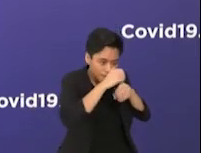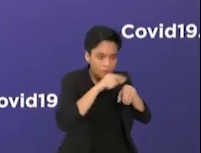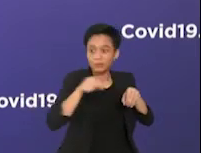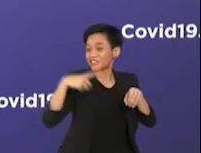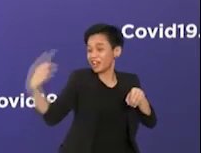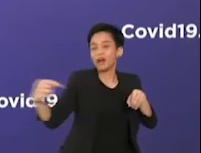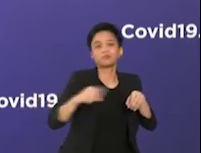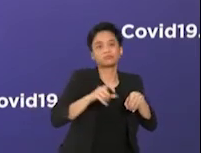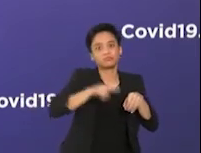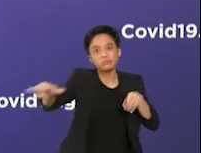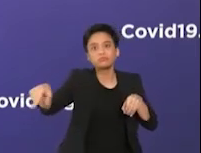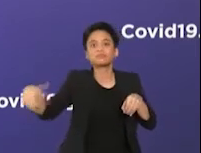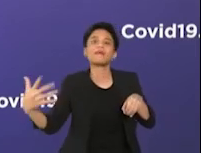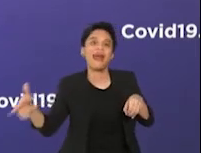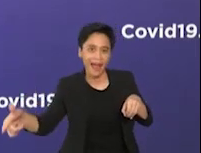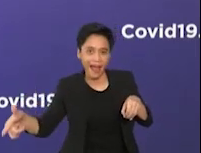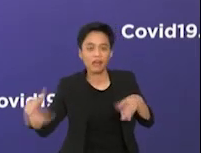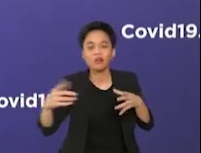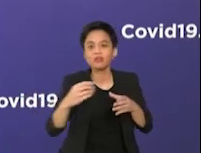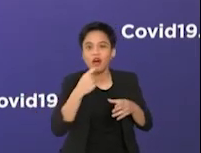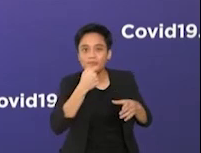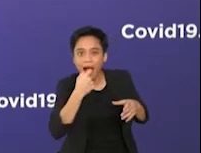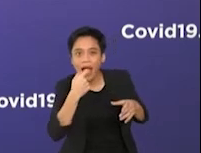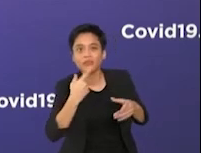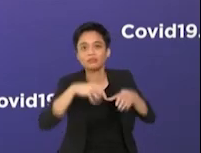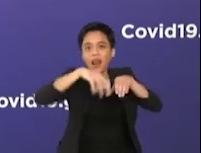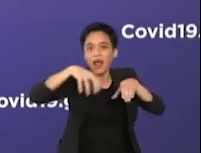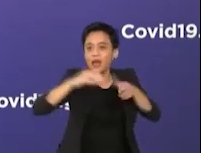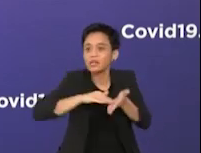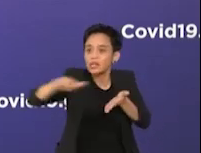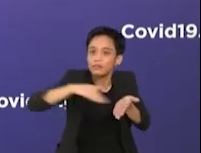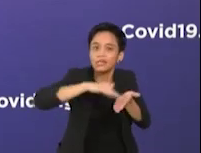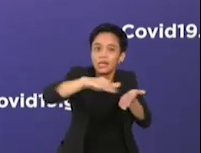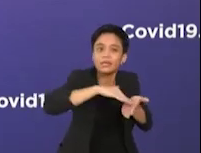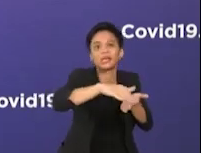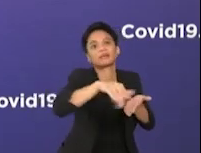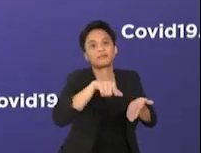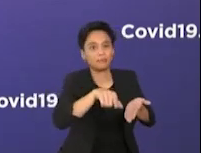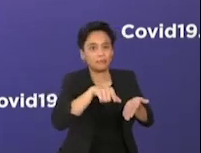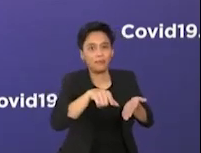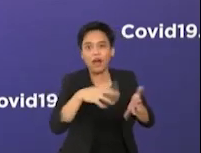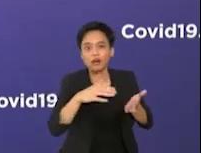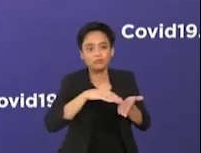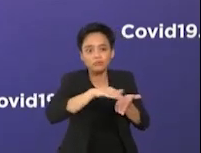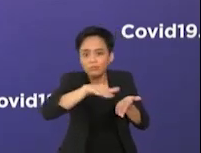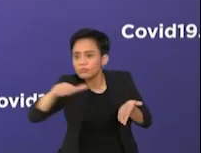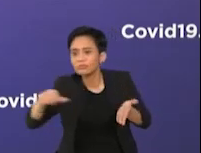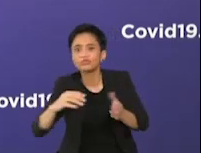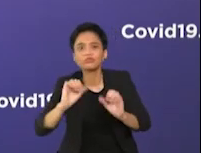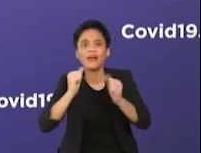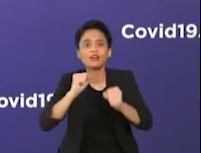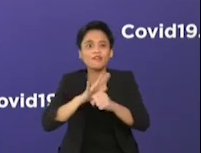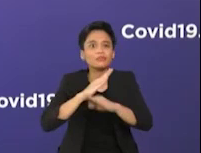terhambat pengiriman obat pengiriman alat dan sebagainya untuk kepentingan penanggulan copied menjadi